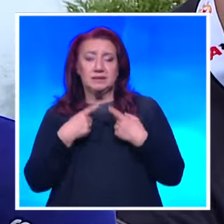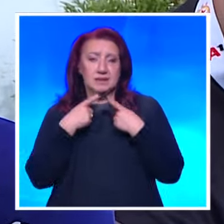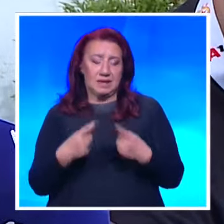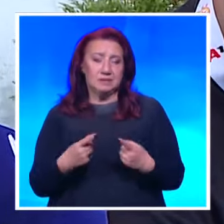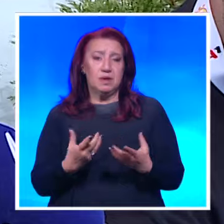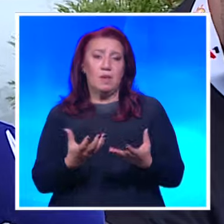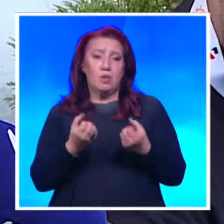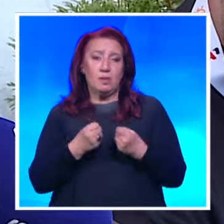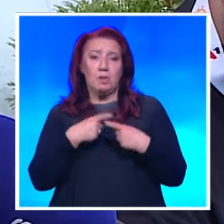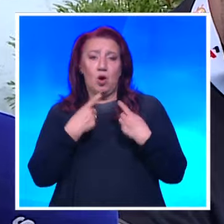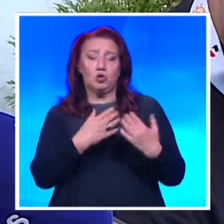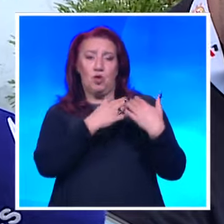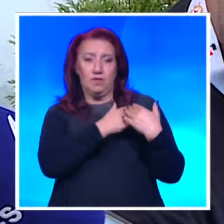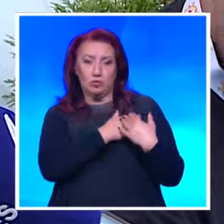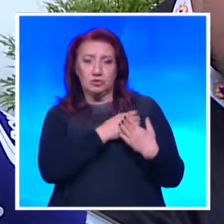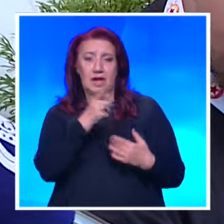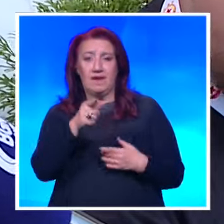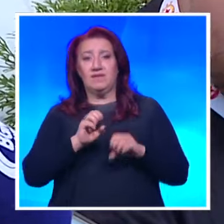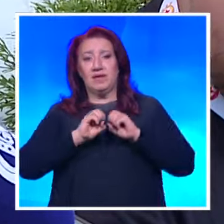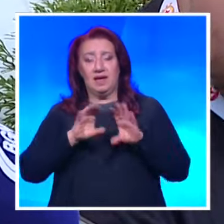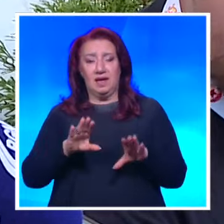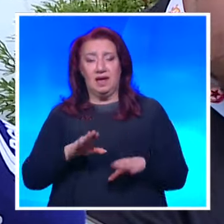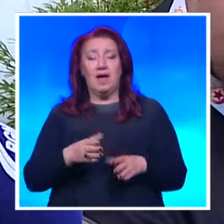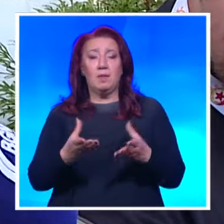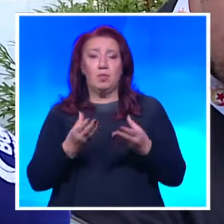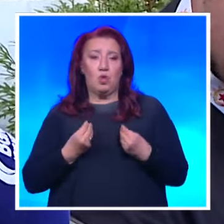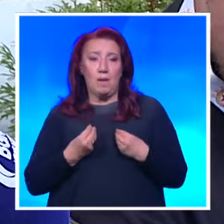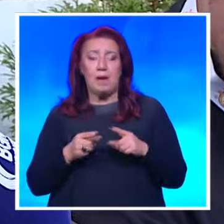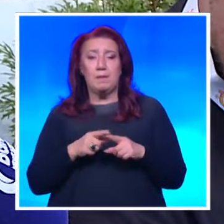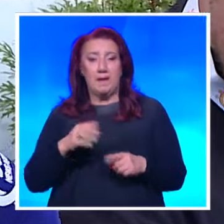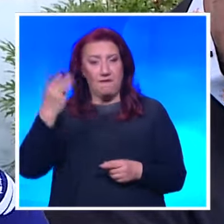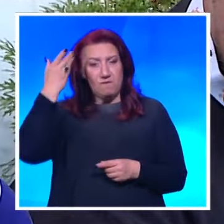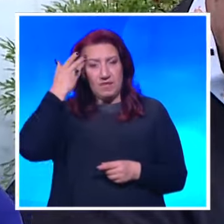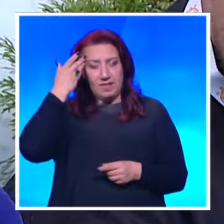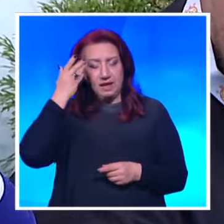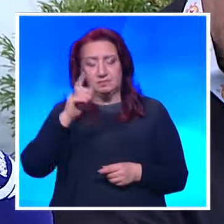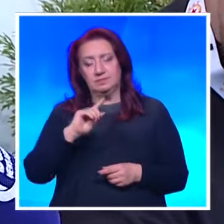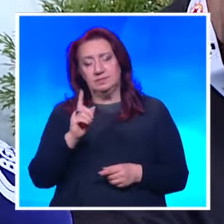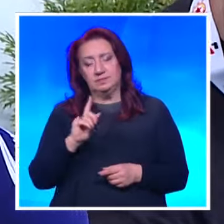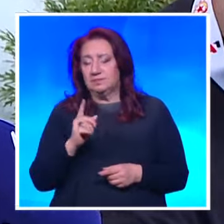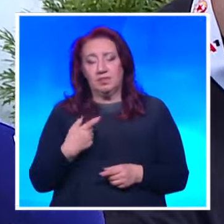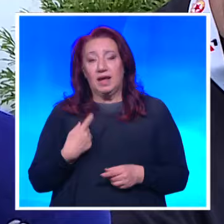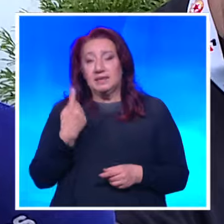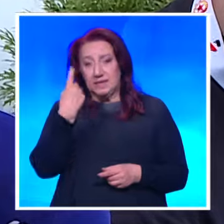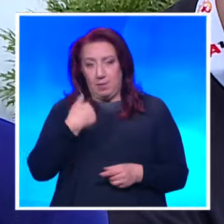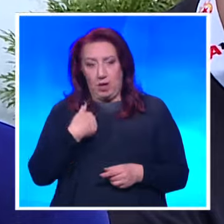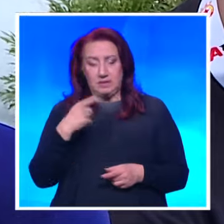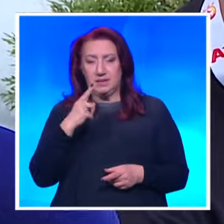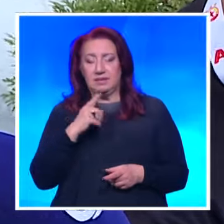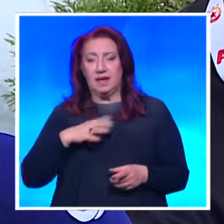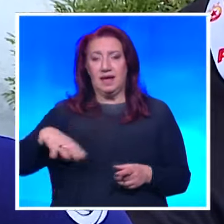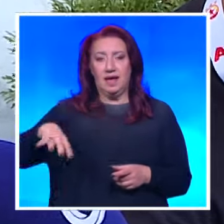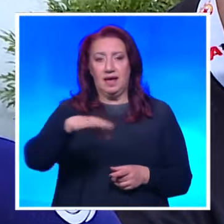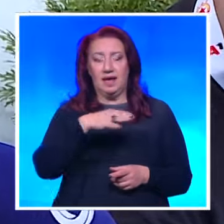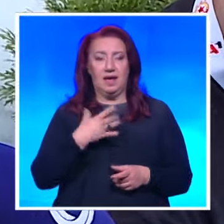вие записвате поемам вината. Вината не е Костов, не е само Левски. Поемам отговорността върху